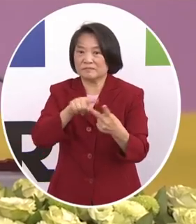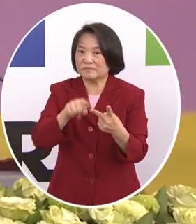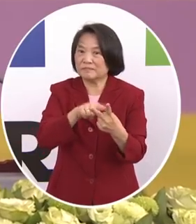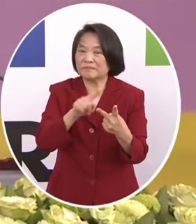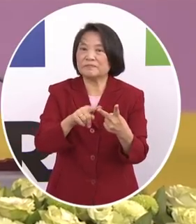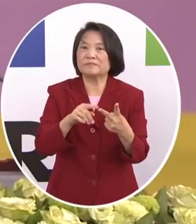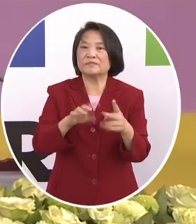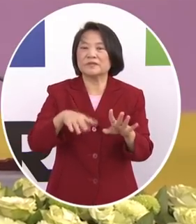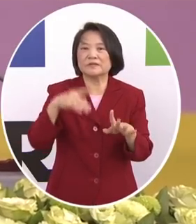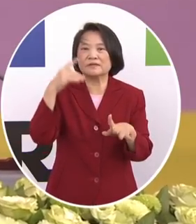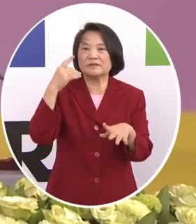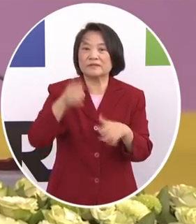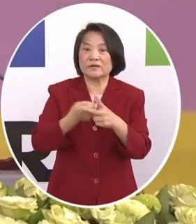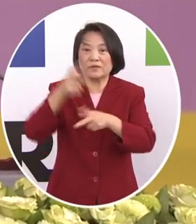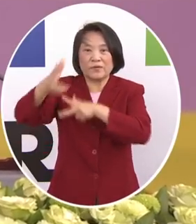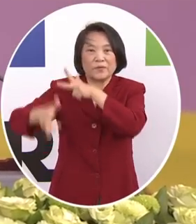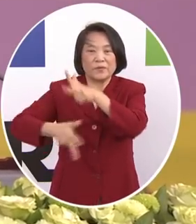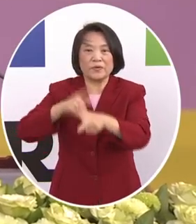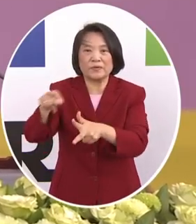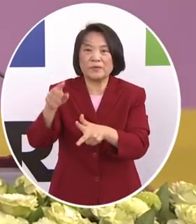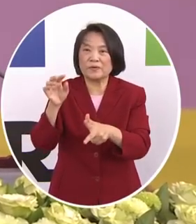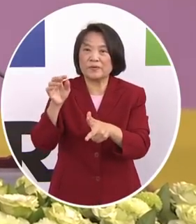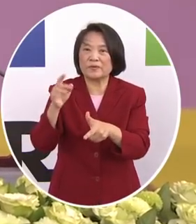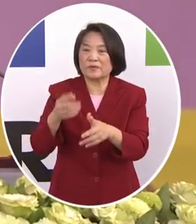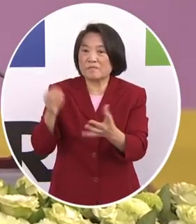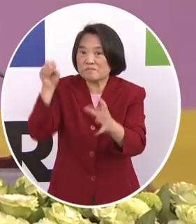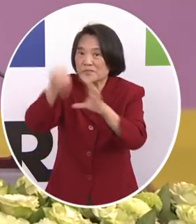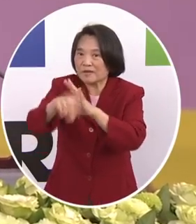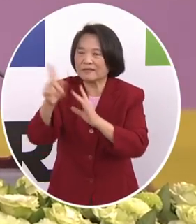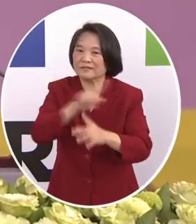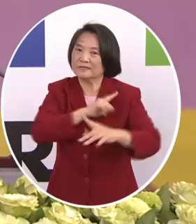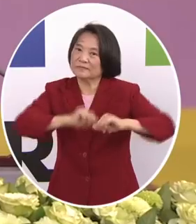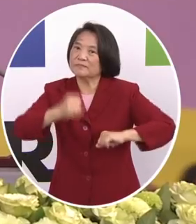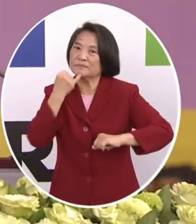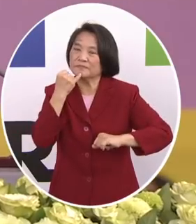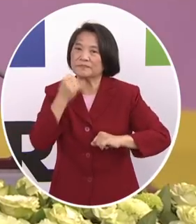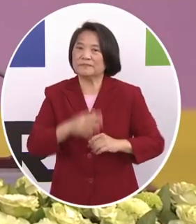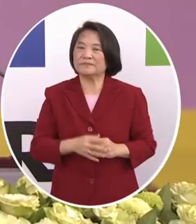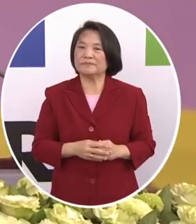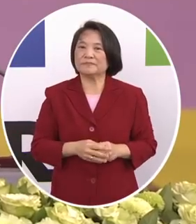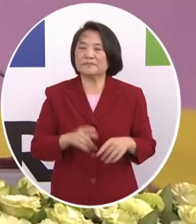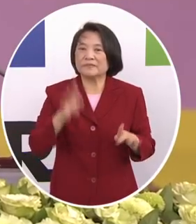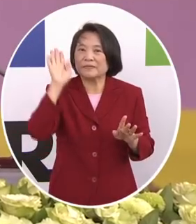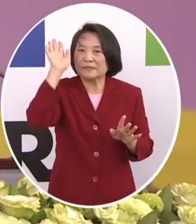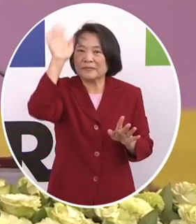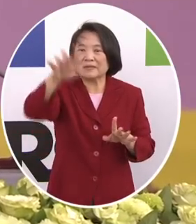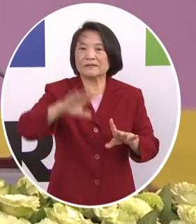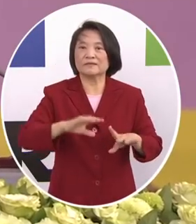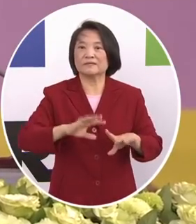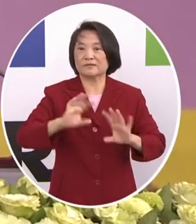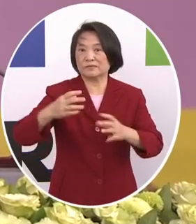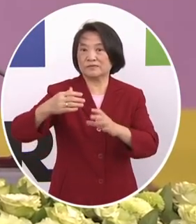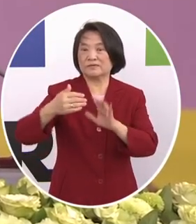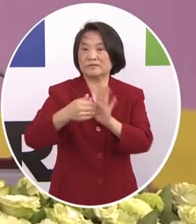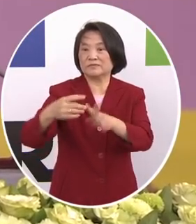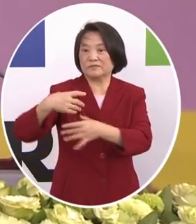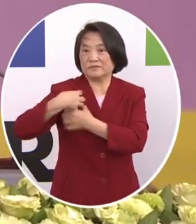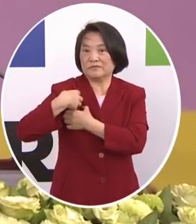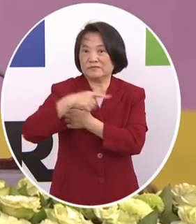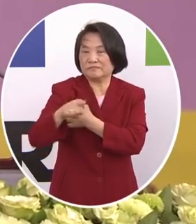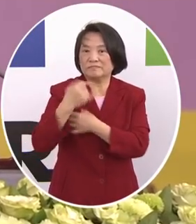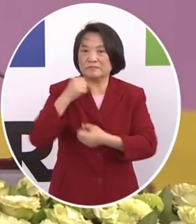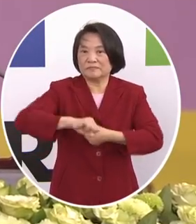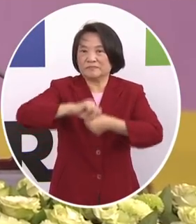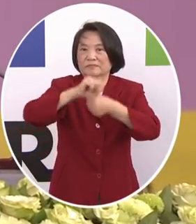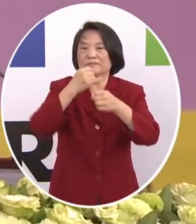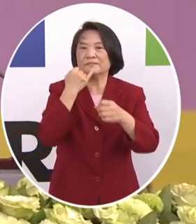工业迈向新时代。未来的国防工业不只能够强化国军的战力，更能够透